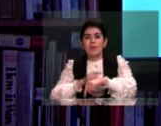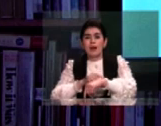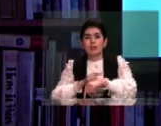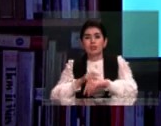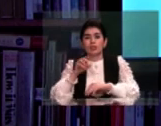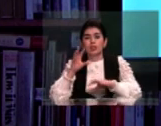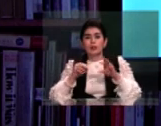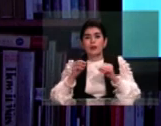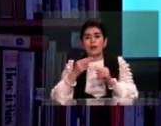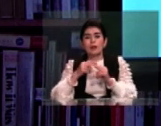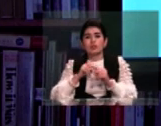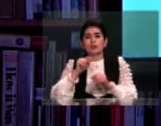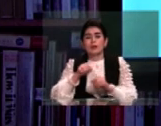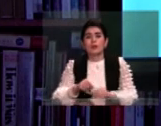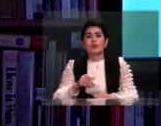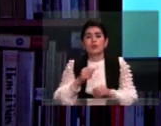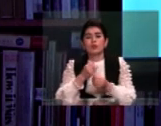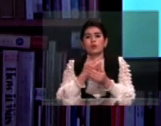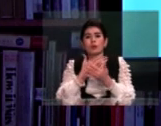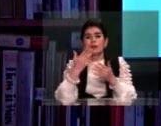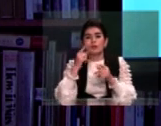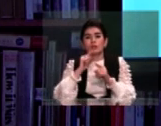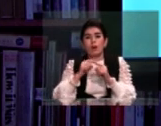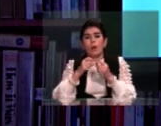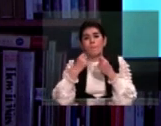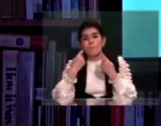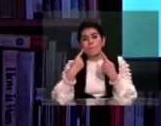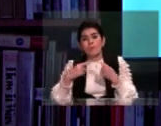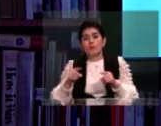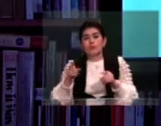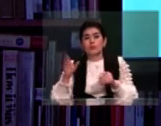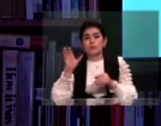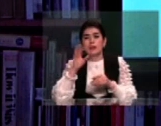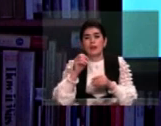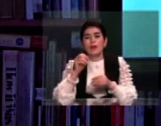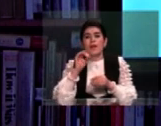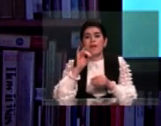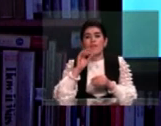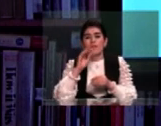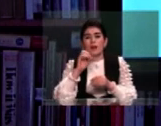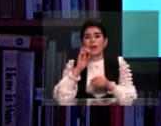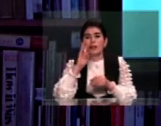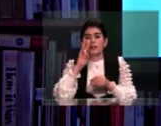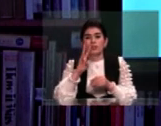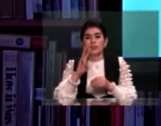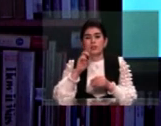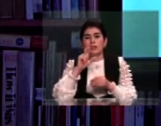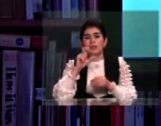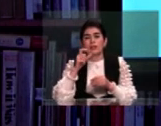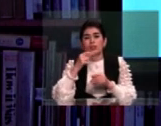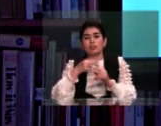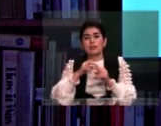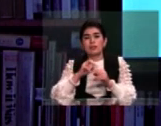hisoblanadi. Mana shu yerda yorug'lik tezligidan boshqa qolgan hamma ifodani, ya'ni n e